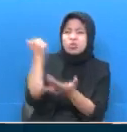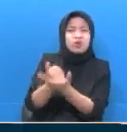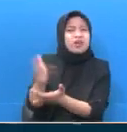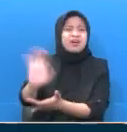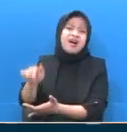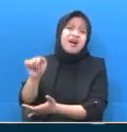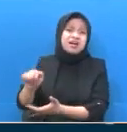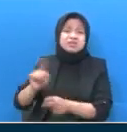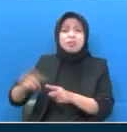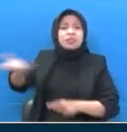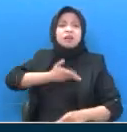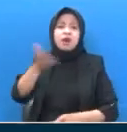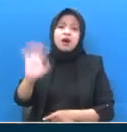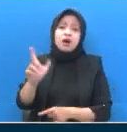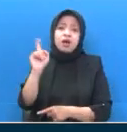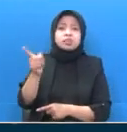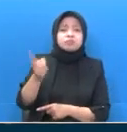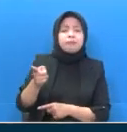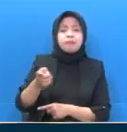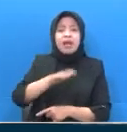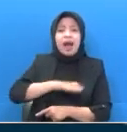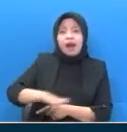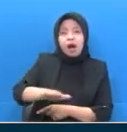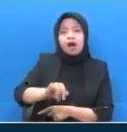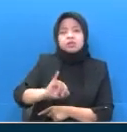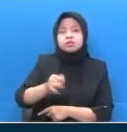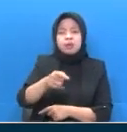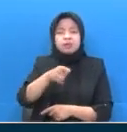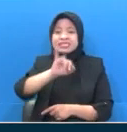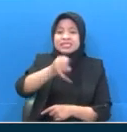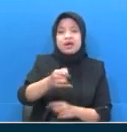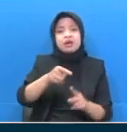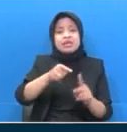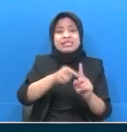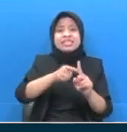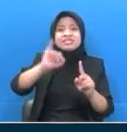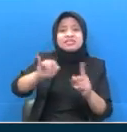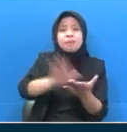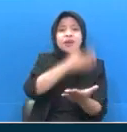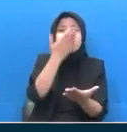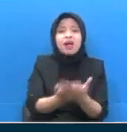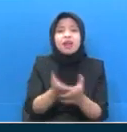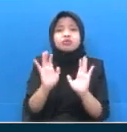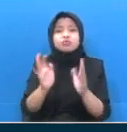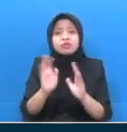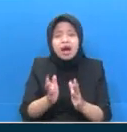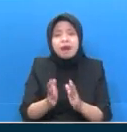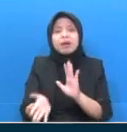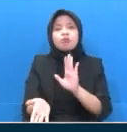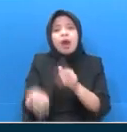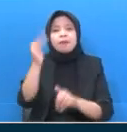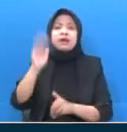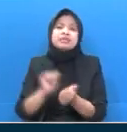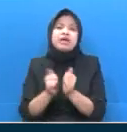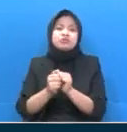Karena kami tidak terima jika anak dari klien kami yang sudah almarhum itu masih digiring dan diframing begitu.